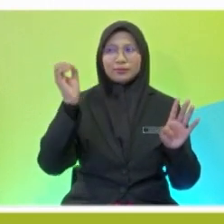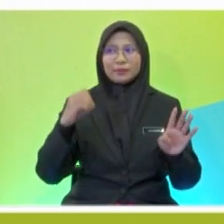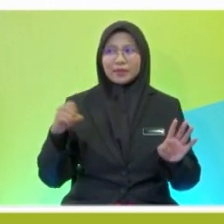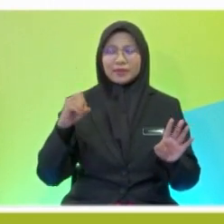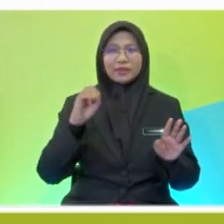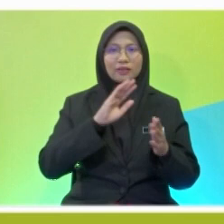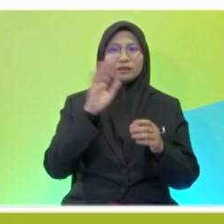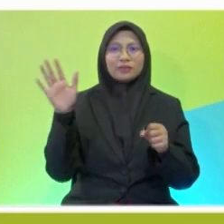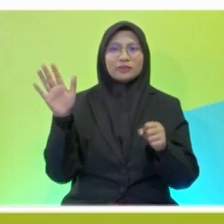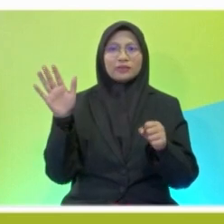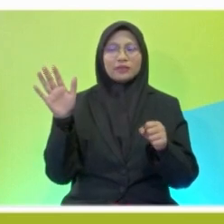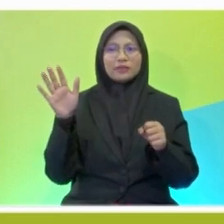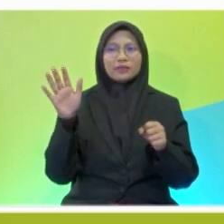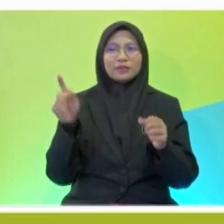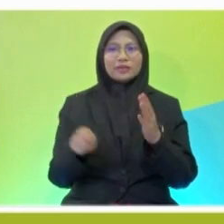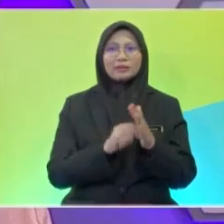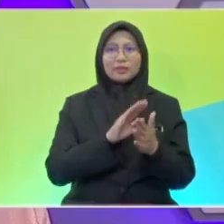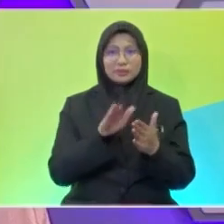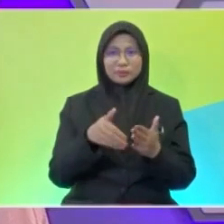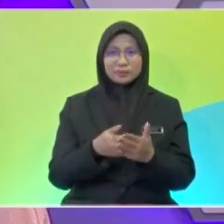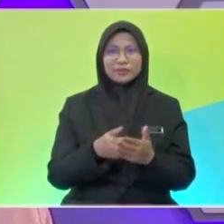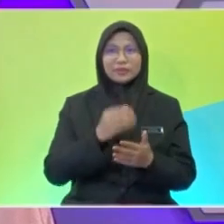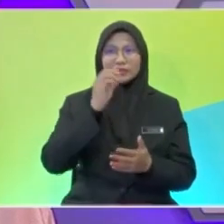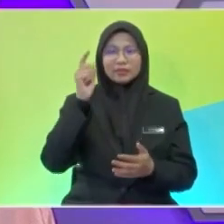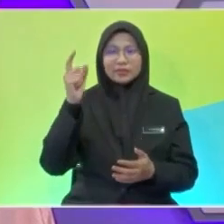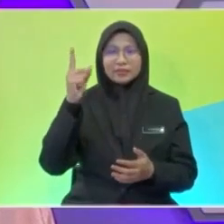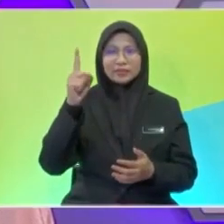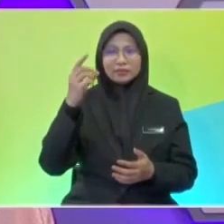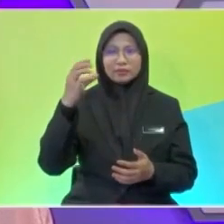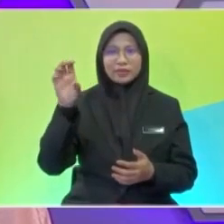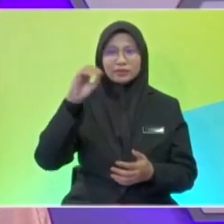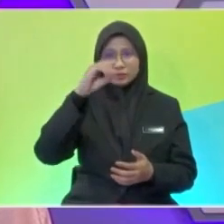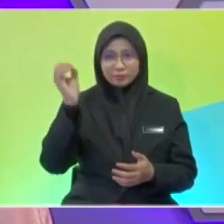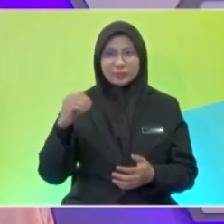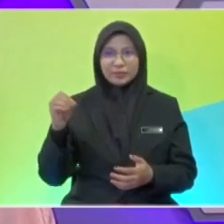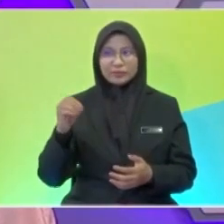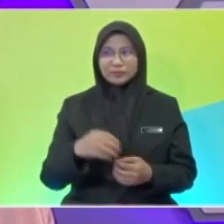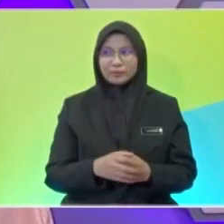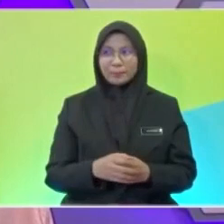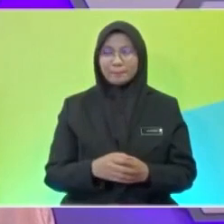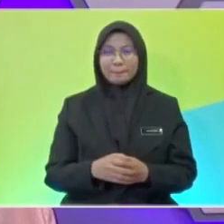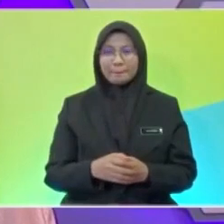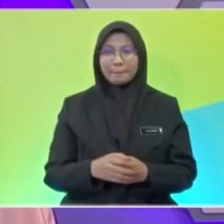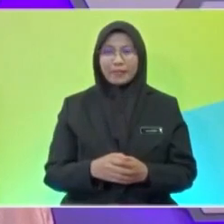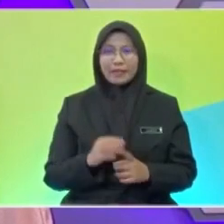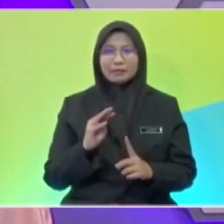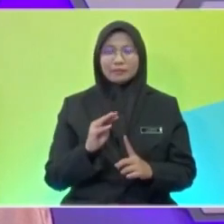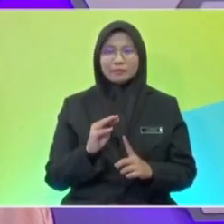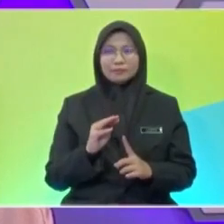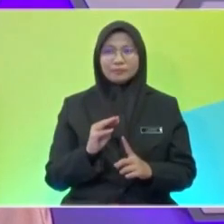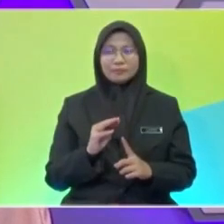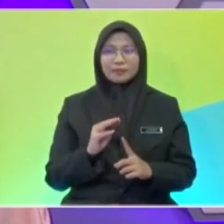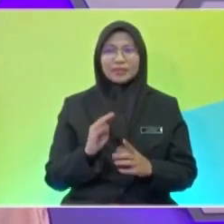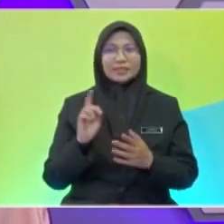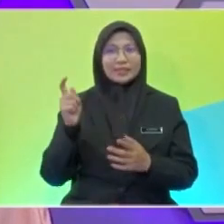dan sebenarnya untuk kertas Duo tadi ya Hanif markah yang perlu murid sekolah untuk kertas